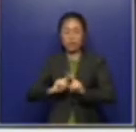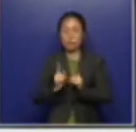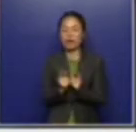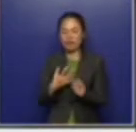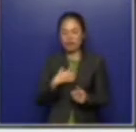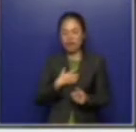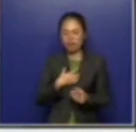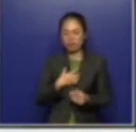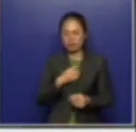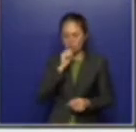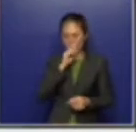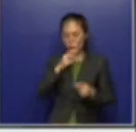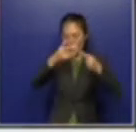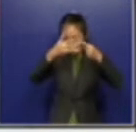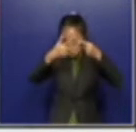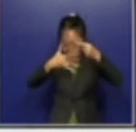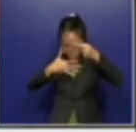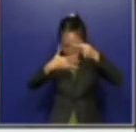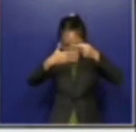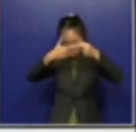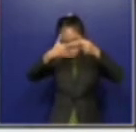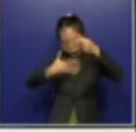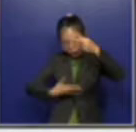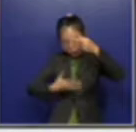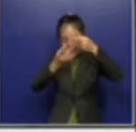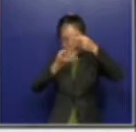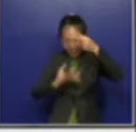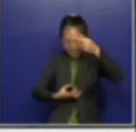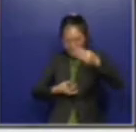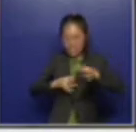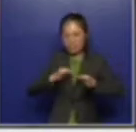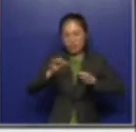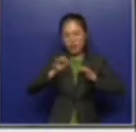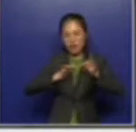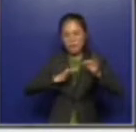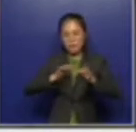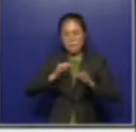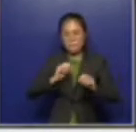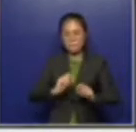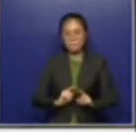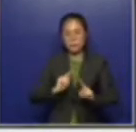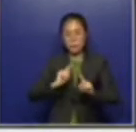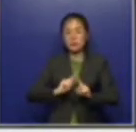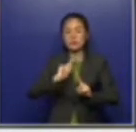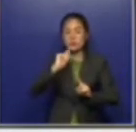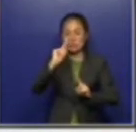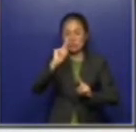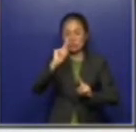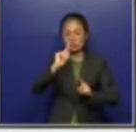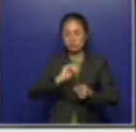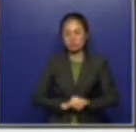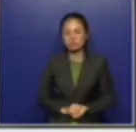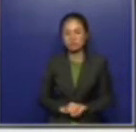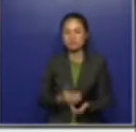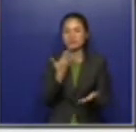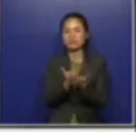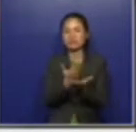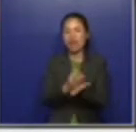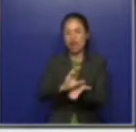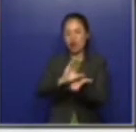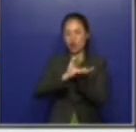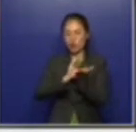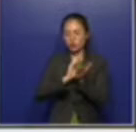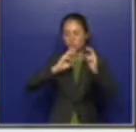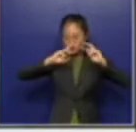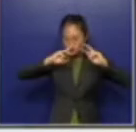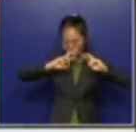านผู้ที่นั่งอยู่ข้างบนต้องชี้แจงให้กับประชาชนทราบนะครับประเด็นที่1ท่านประธานที่เคารพครับเงินกองทุนวิจัยและพัฒนา